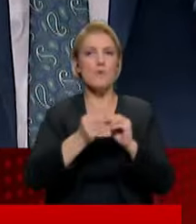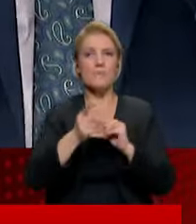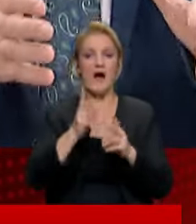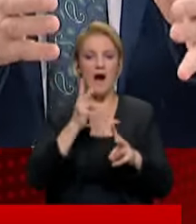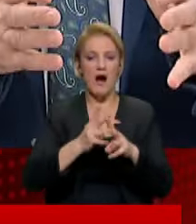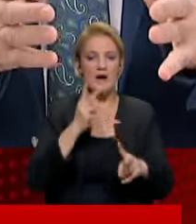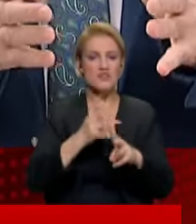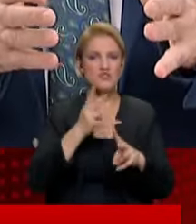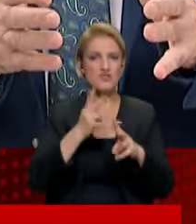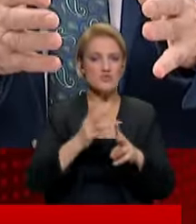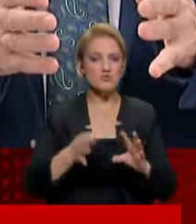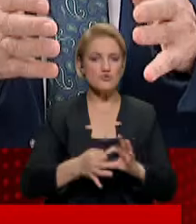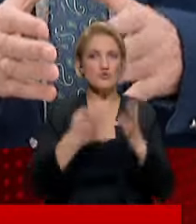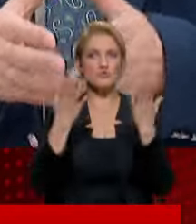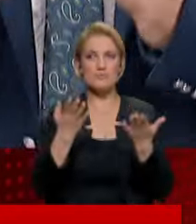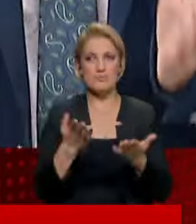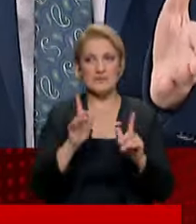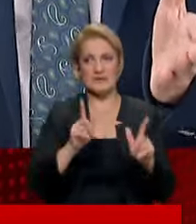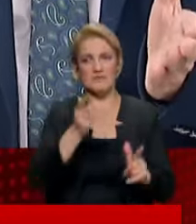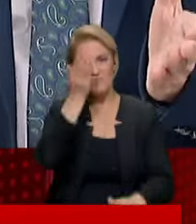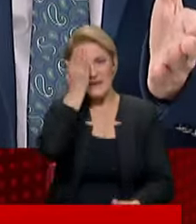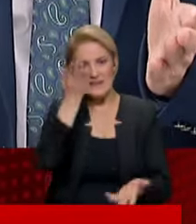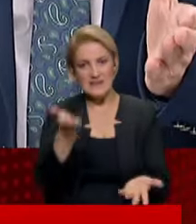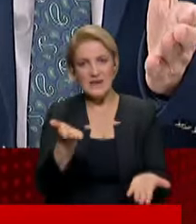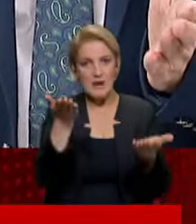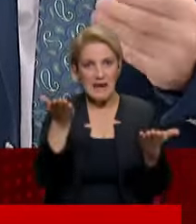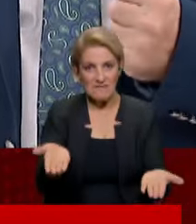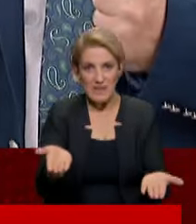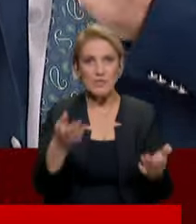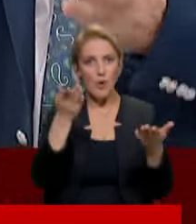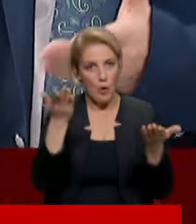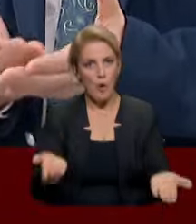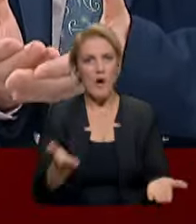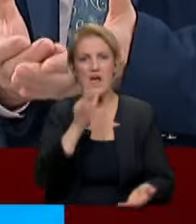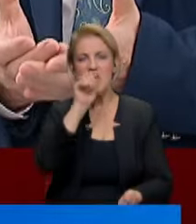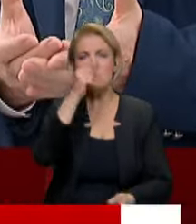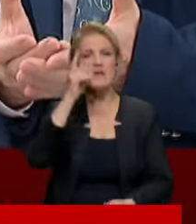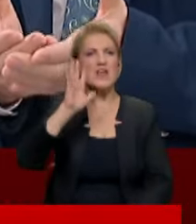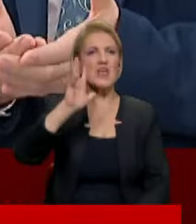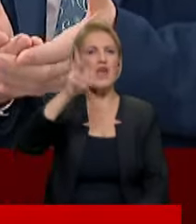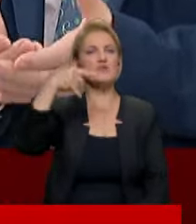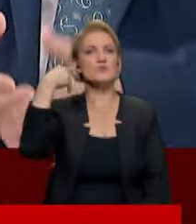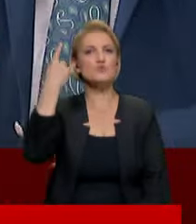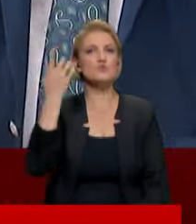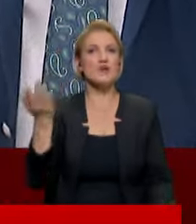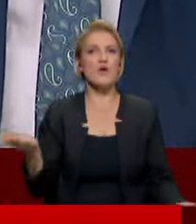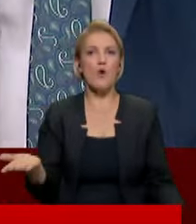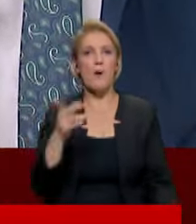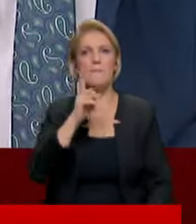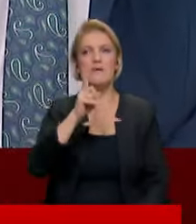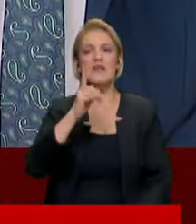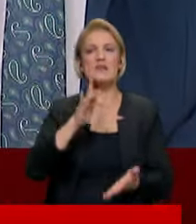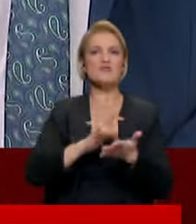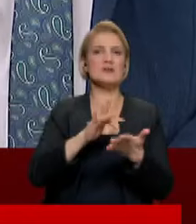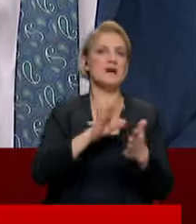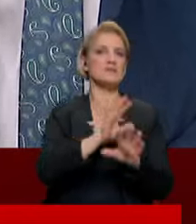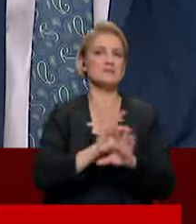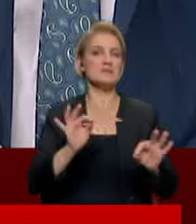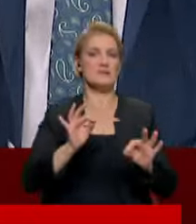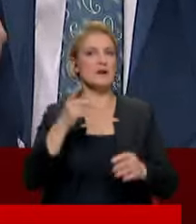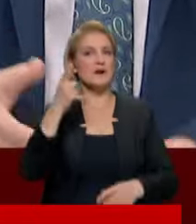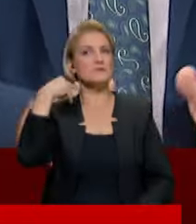acilen ilgilenmemiz lazım yukla o zaten ya Hiçbir geleceği olmayan insan Bir de böyle cezasızlık